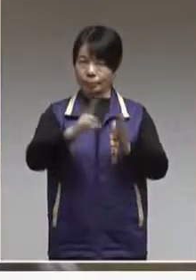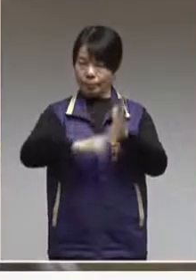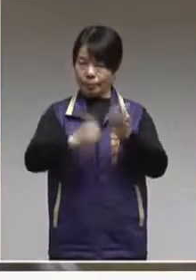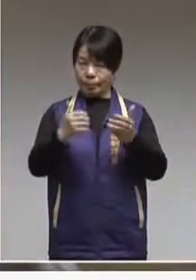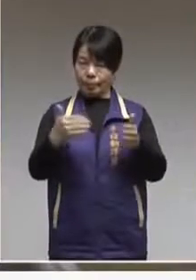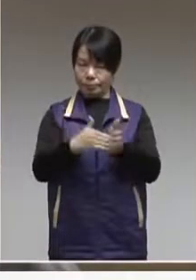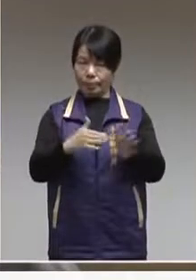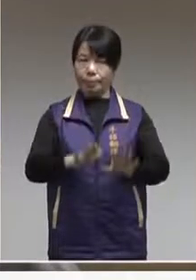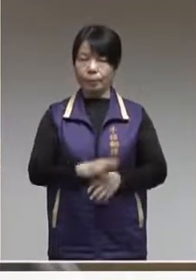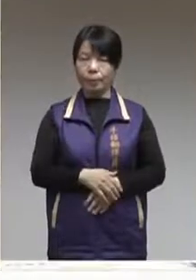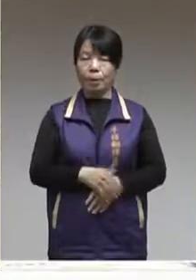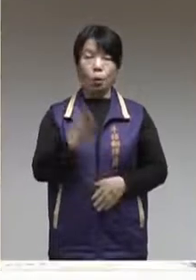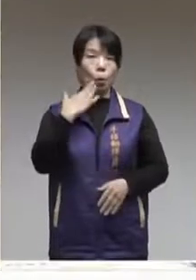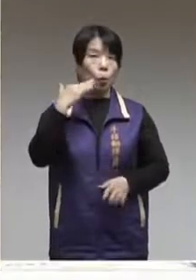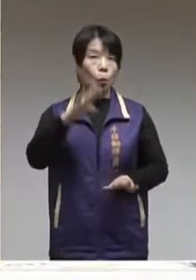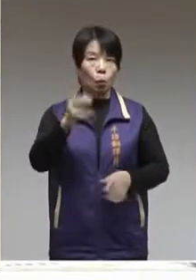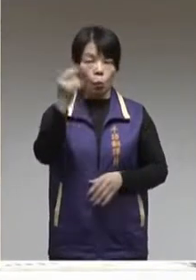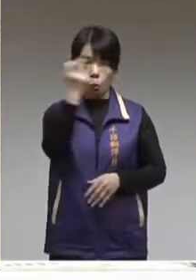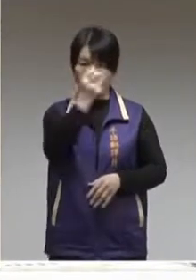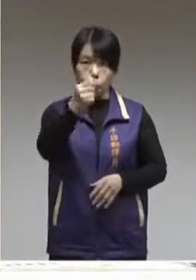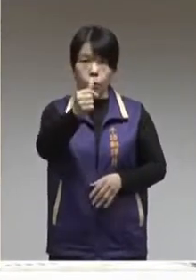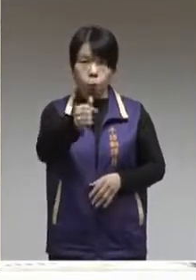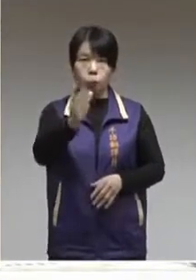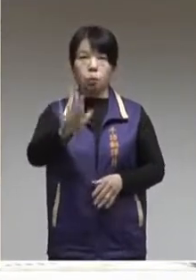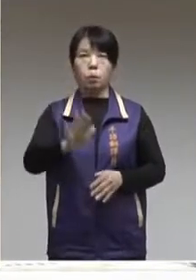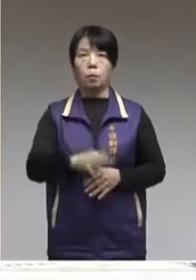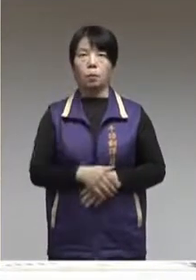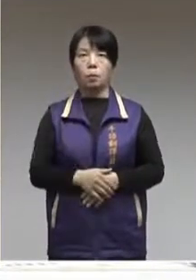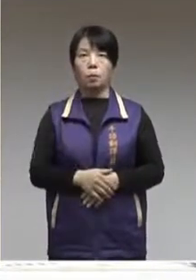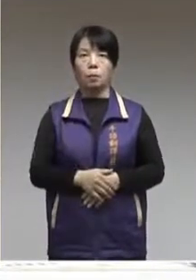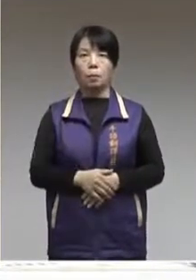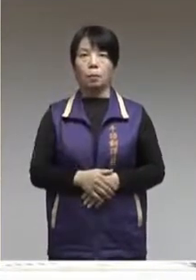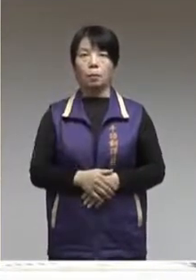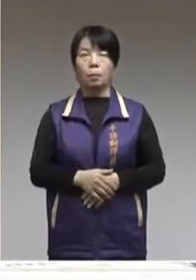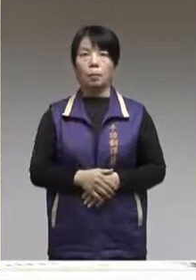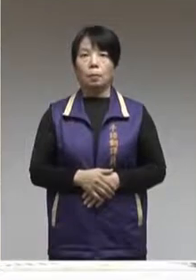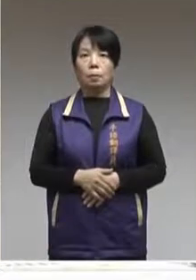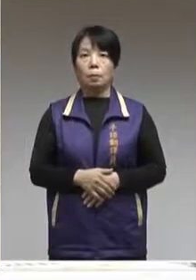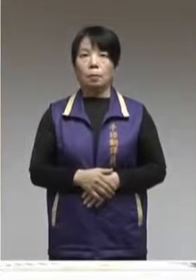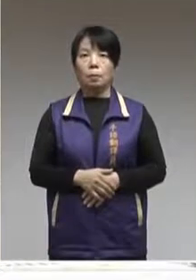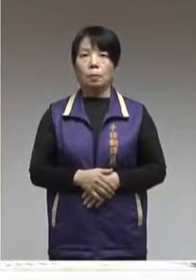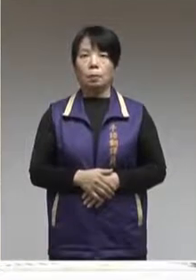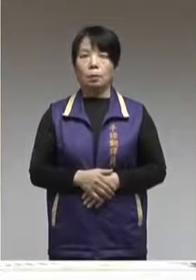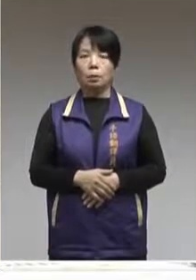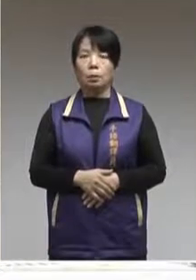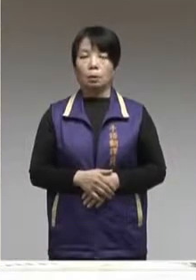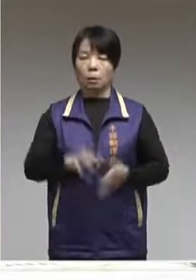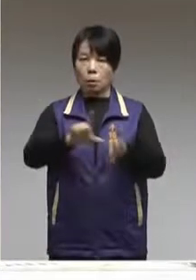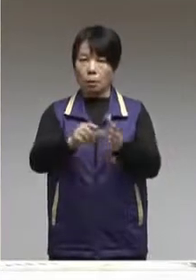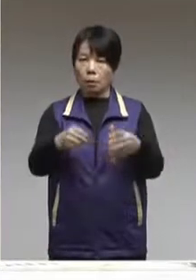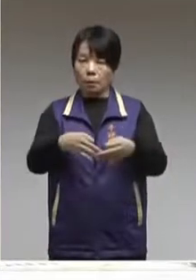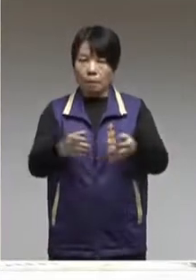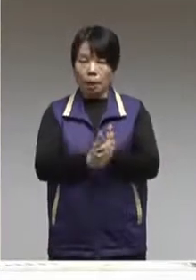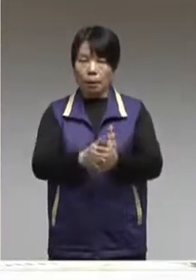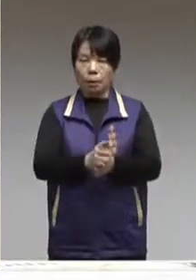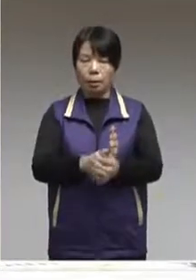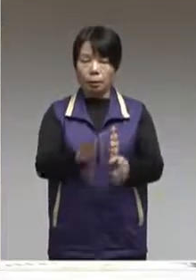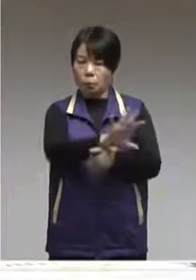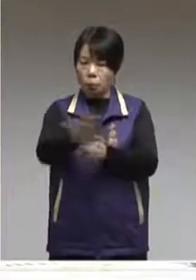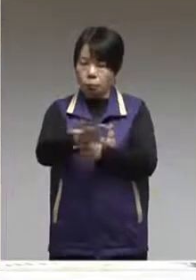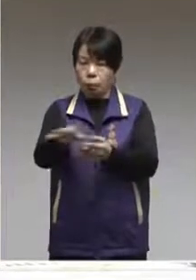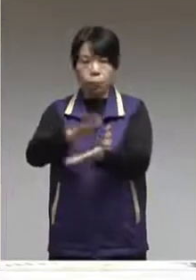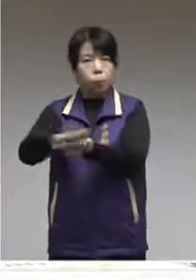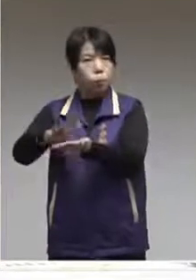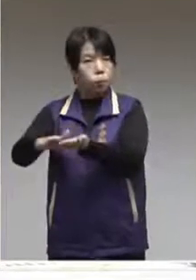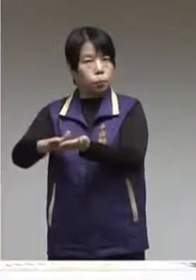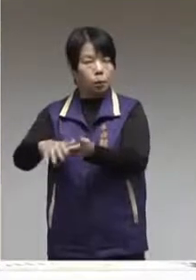如有确诊或者是怎么样，我们在我们的第一时间我们就会进行清消，好，也会